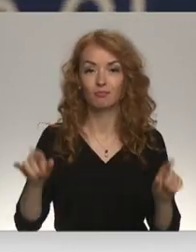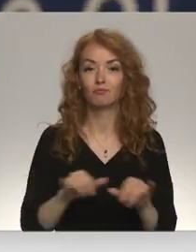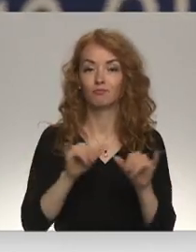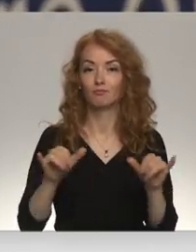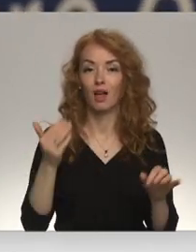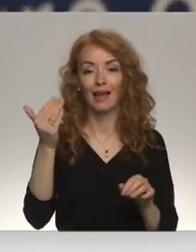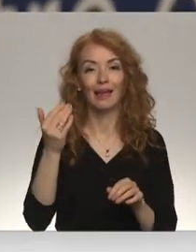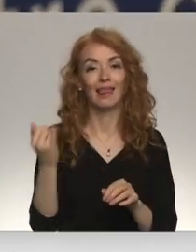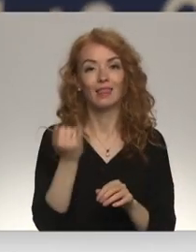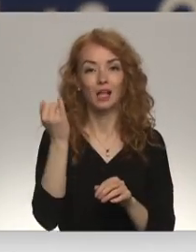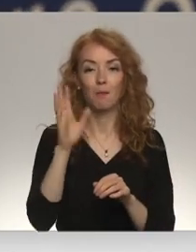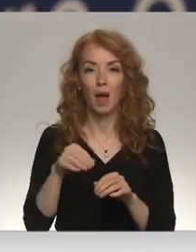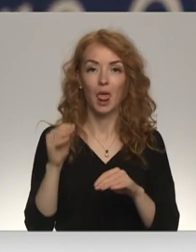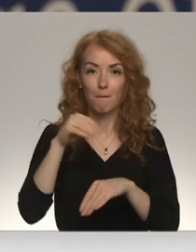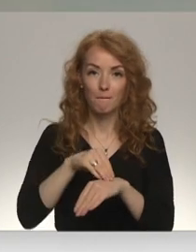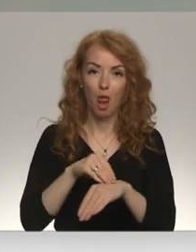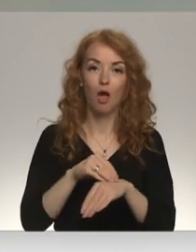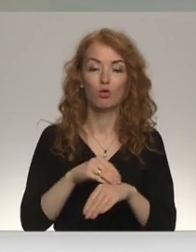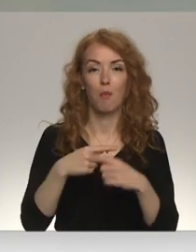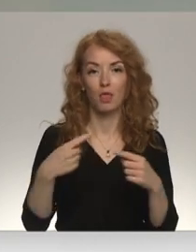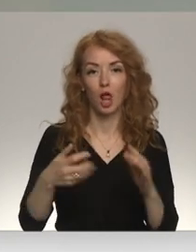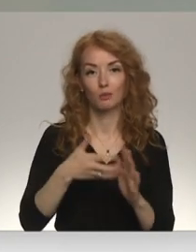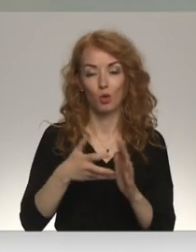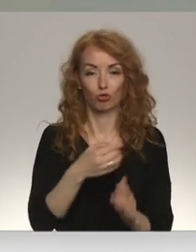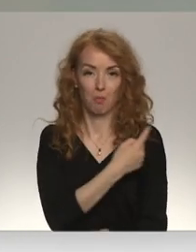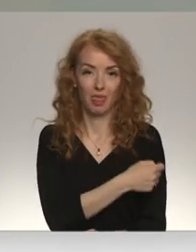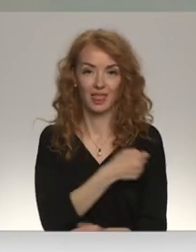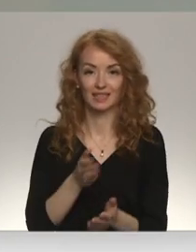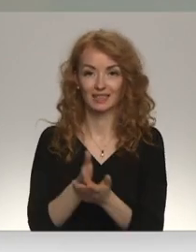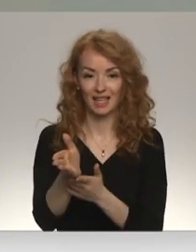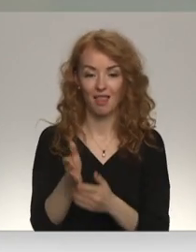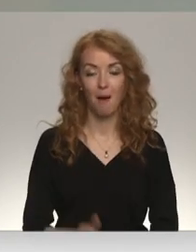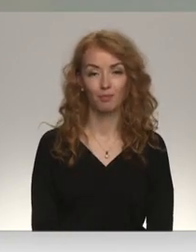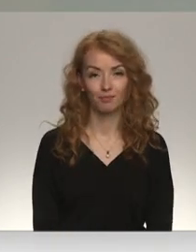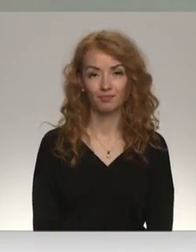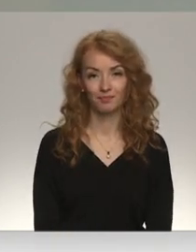interesi implantu materiālu izmantošanā medicīnā. Dāvids Freidenfelds, Aigars Kovaļevskis, Latvijas televīzija.